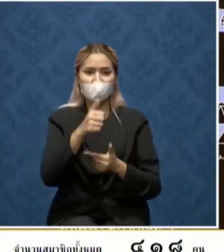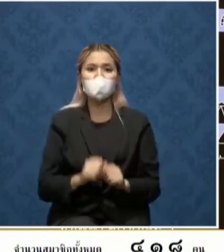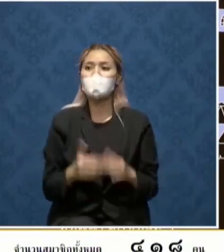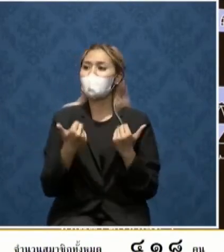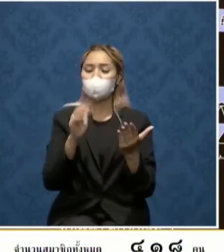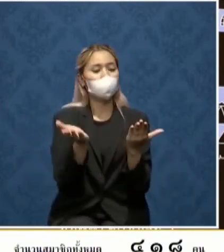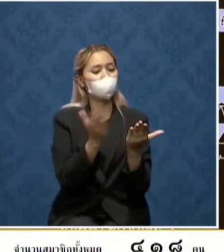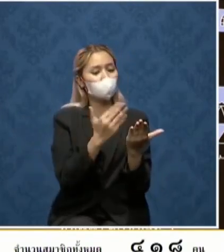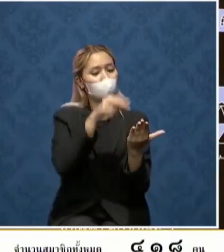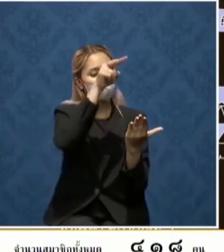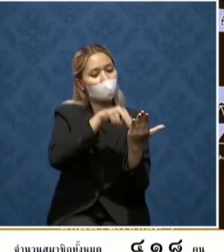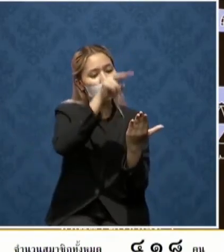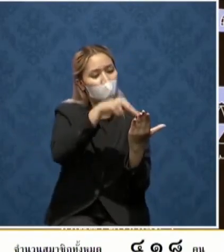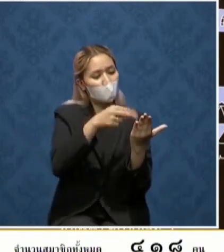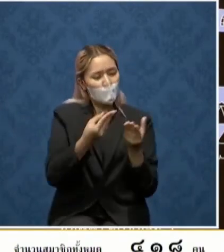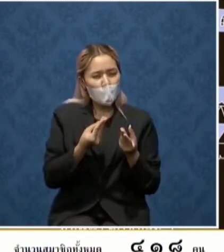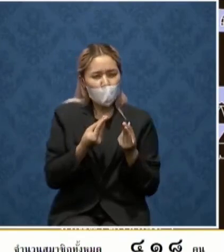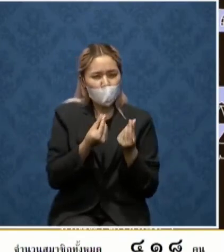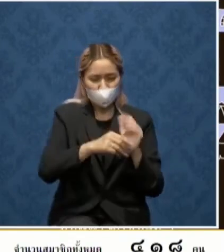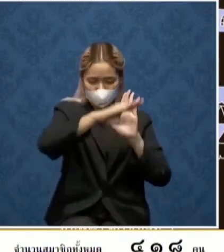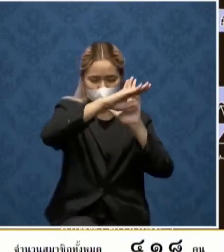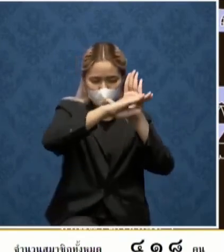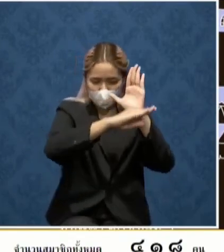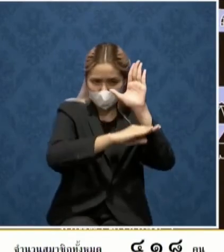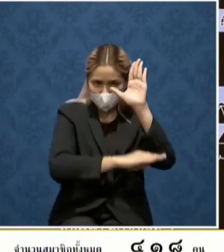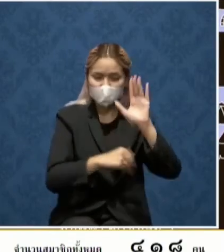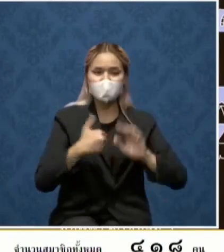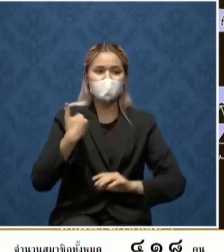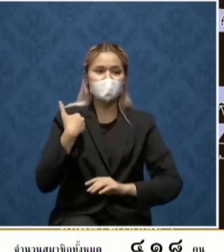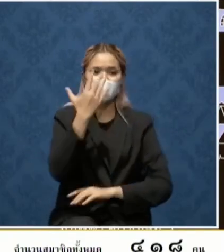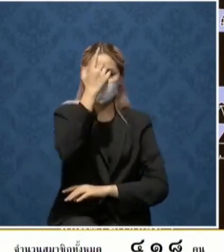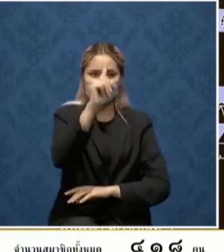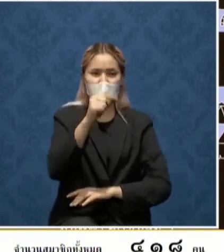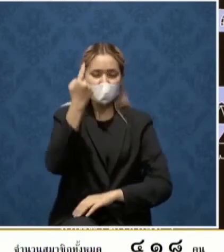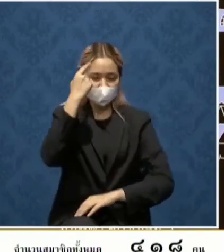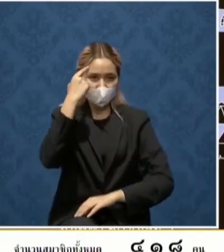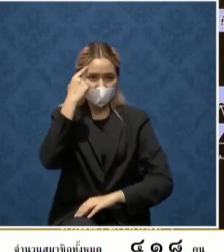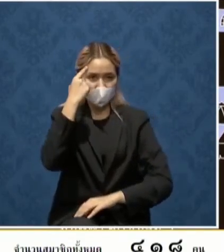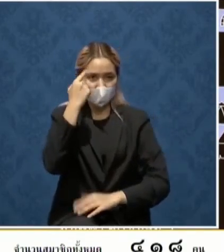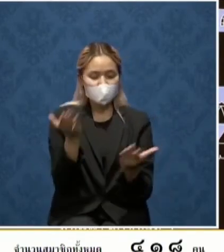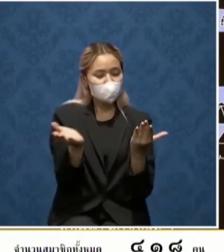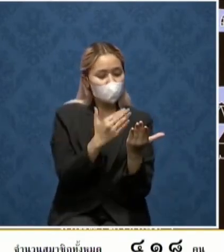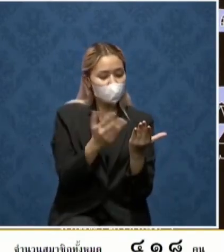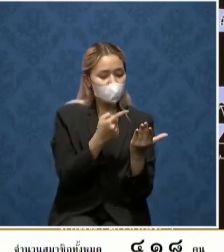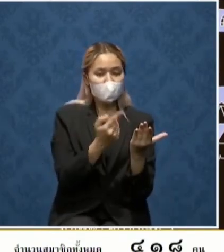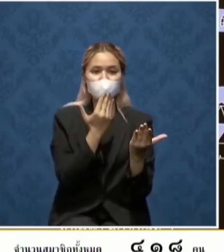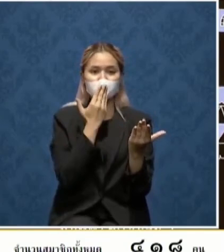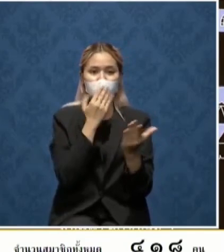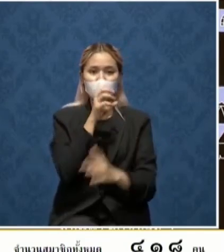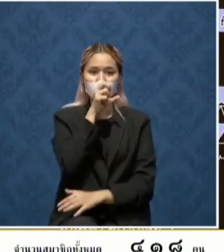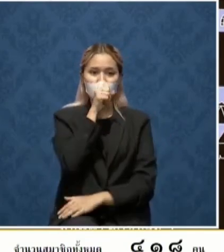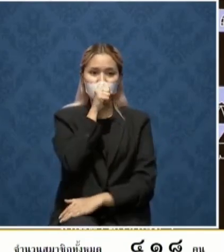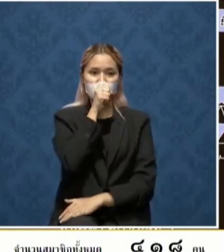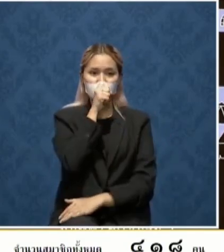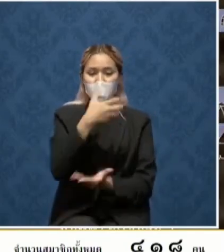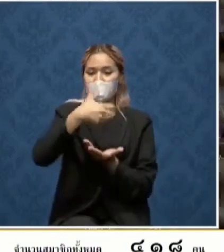อ่านใรายลเอียด ท่ประทานก็ถึบงอ้อครับคืต้การปกปข้อมูลจากผู้แทนราษาดรมองปกปิด